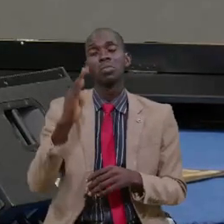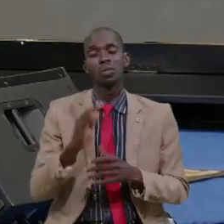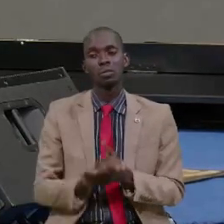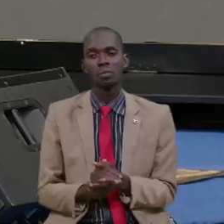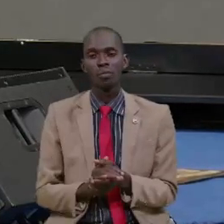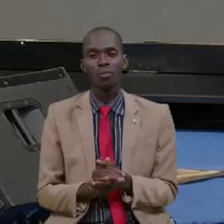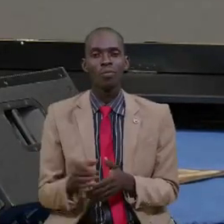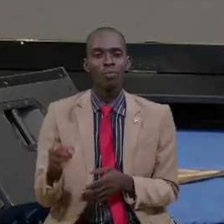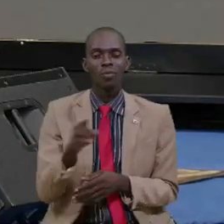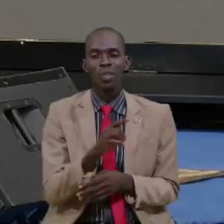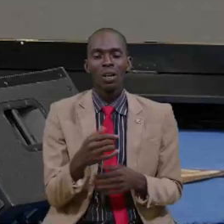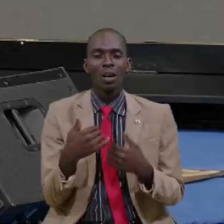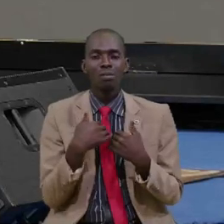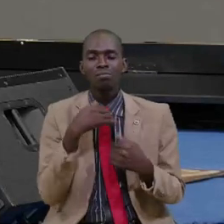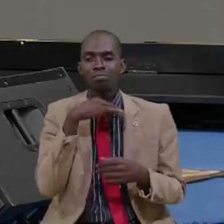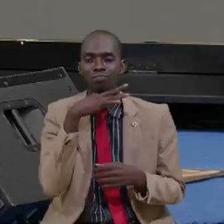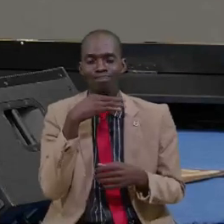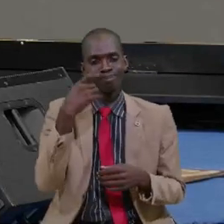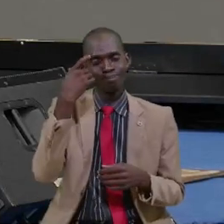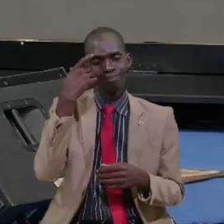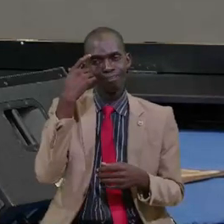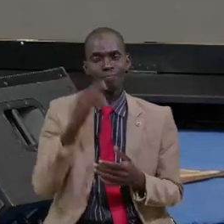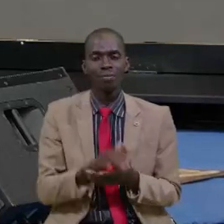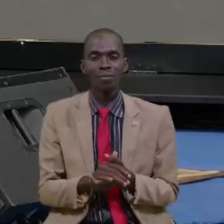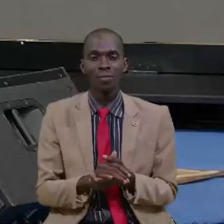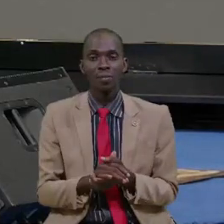L'insensé dit en son cœur, il n'y a point de Dieu.